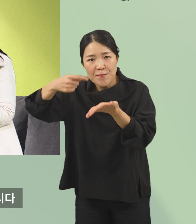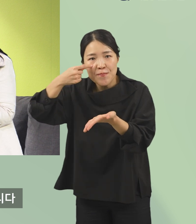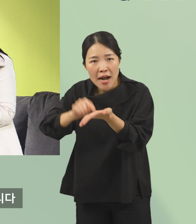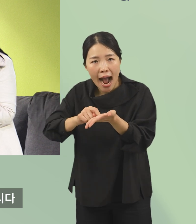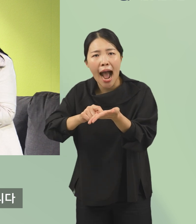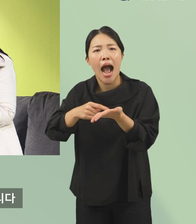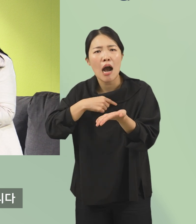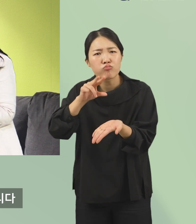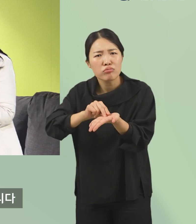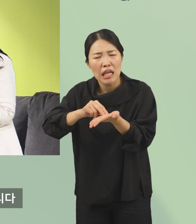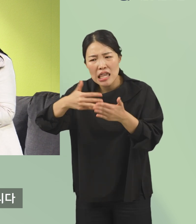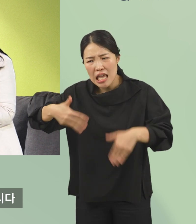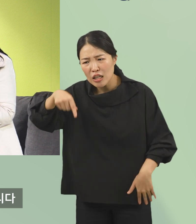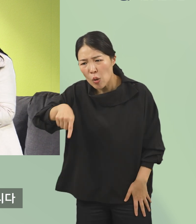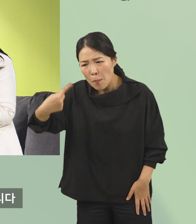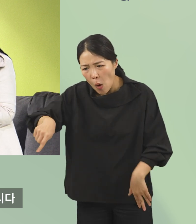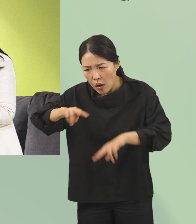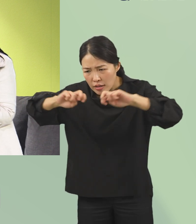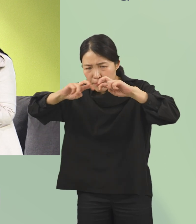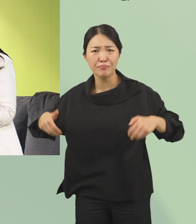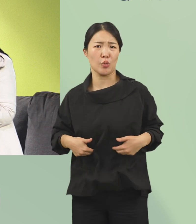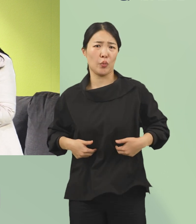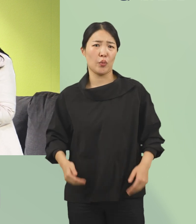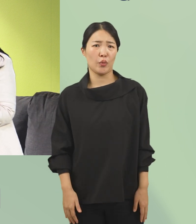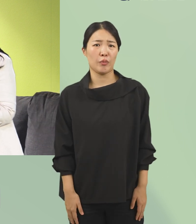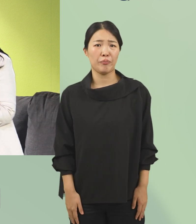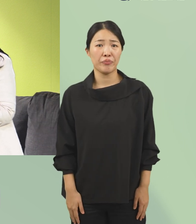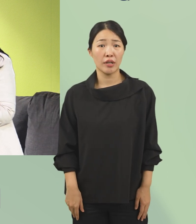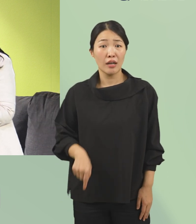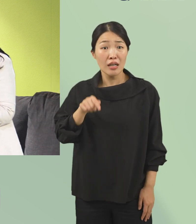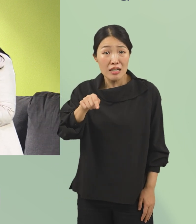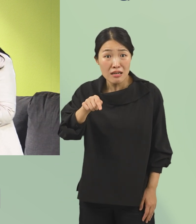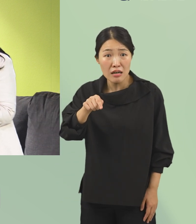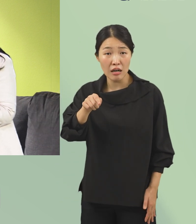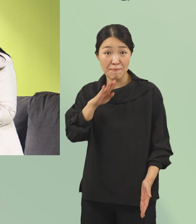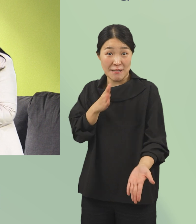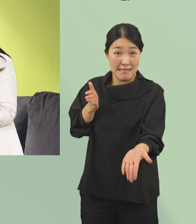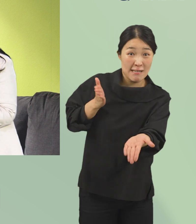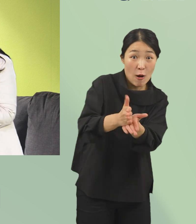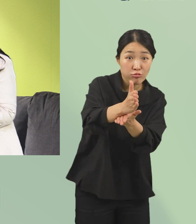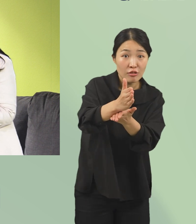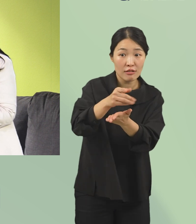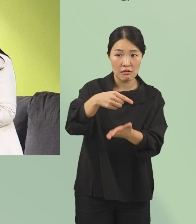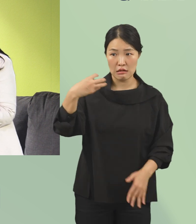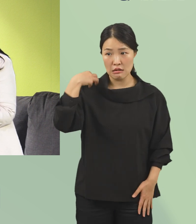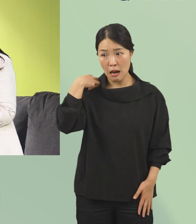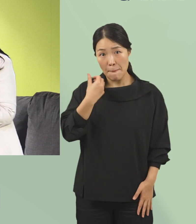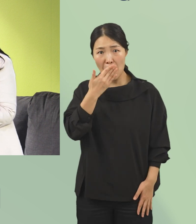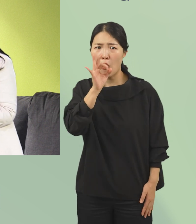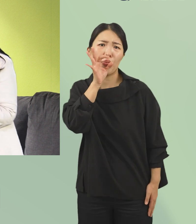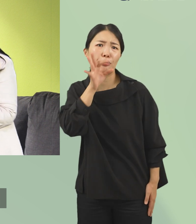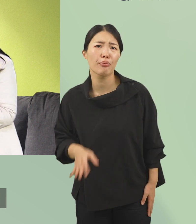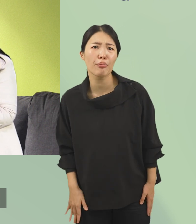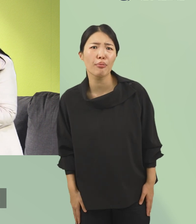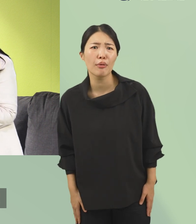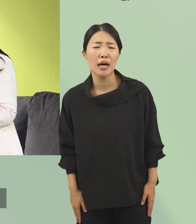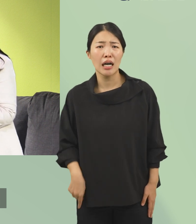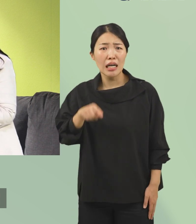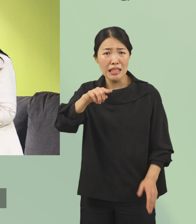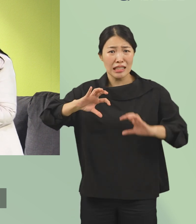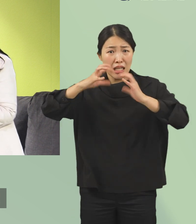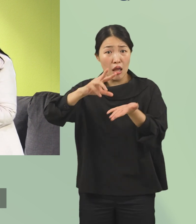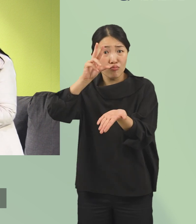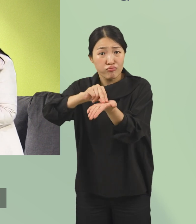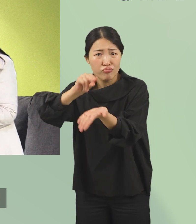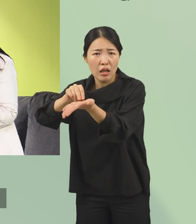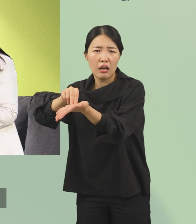수행할 수 있는 과제가 아닙니다. 이 세계에는 이 세 개의 문제가 있습니다. 이 세 개의